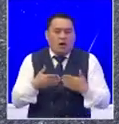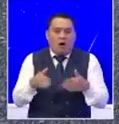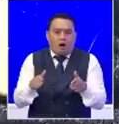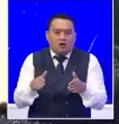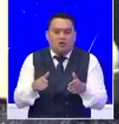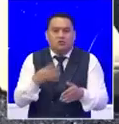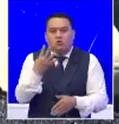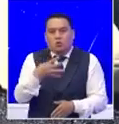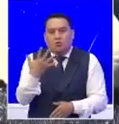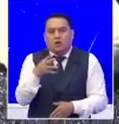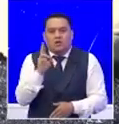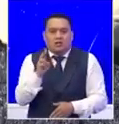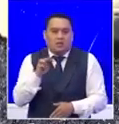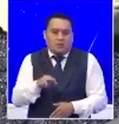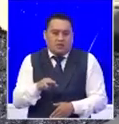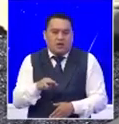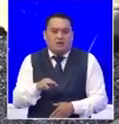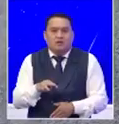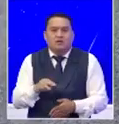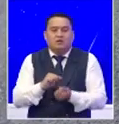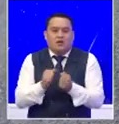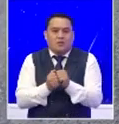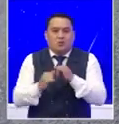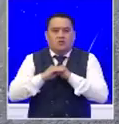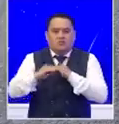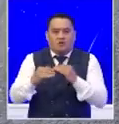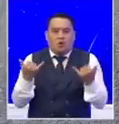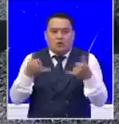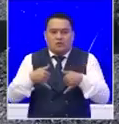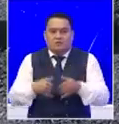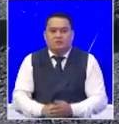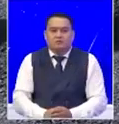движение на 45 километрах дороги с асфальтобетонным покрытием.